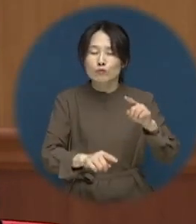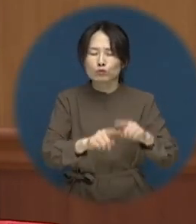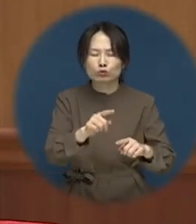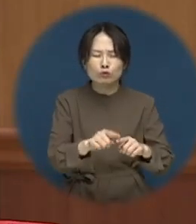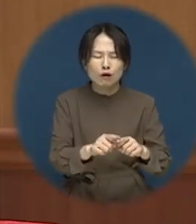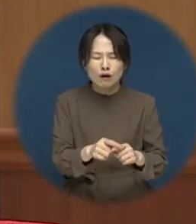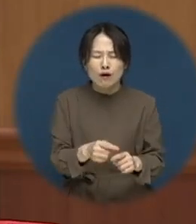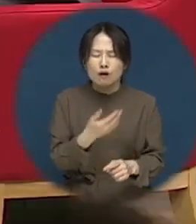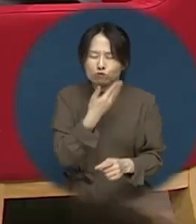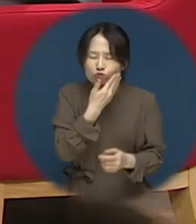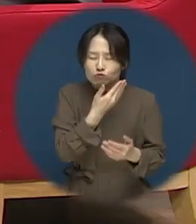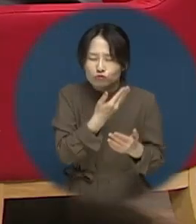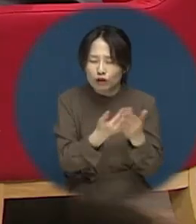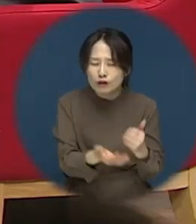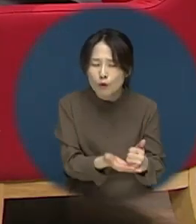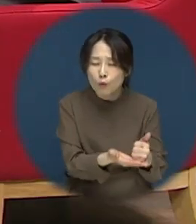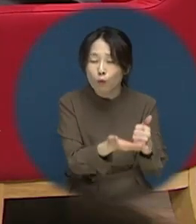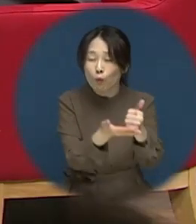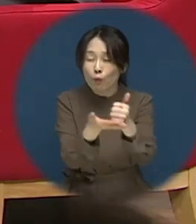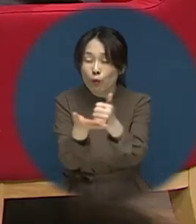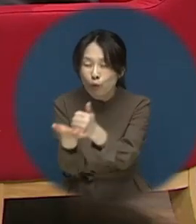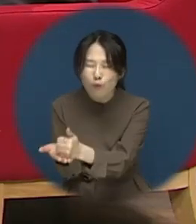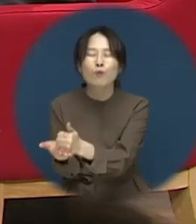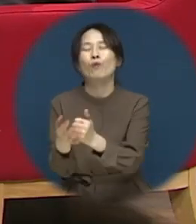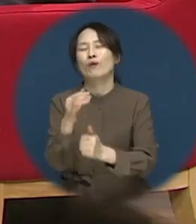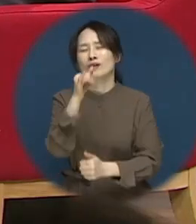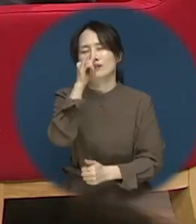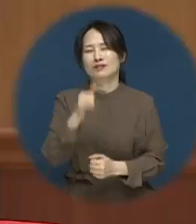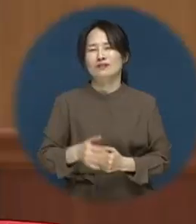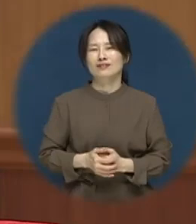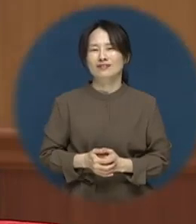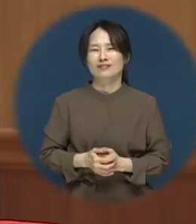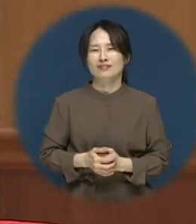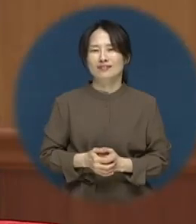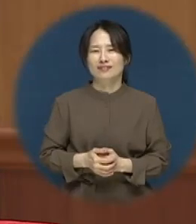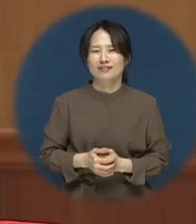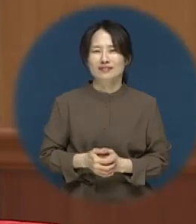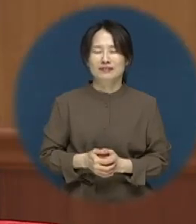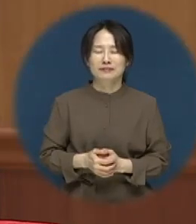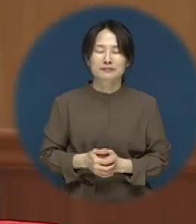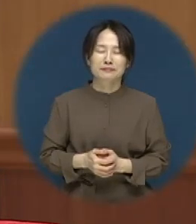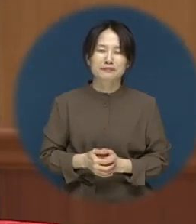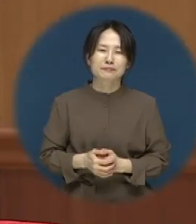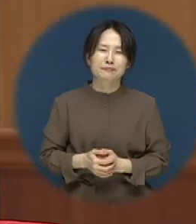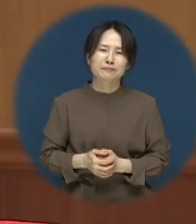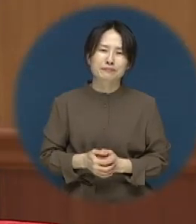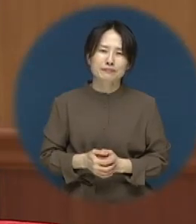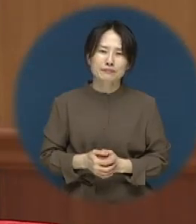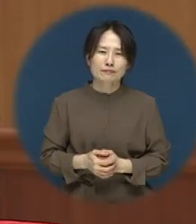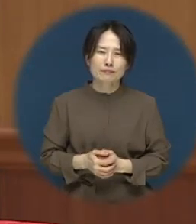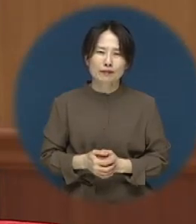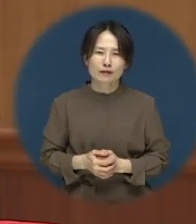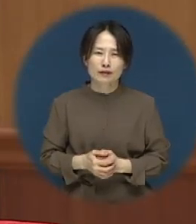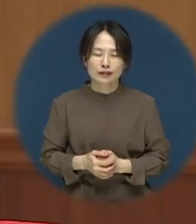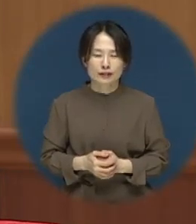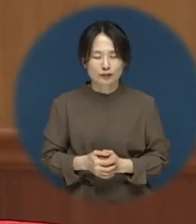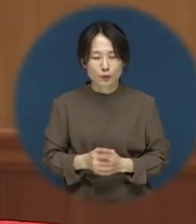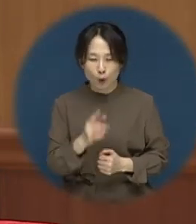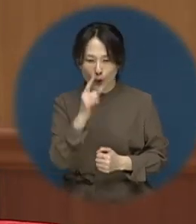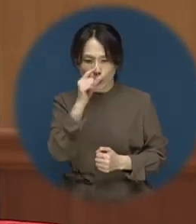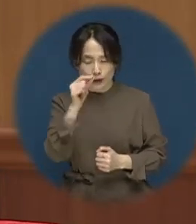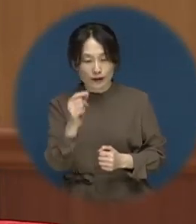그러면 어떻게 나무가 모르게 해요? 그러면 아주 그 솜씨 있게 하라는 거예요. 아주 예리한 가위로